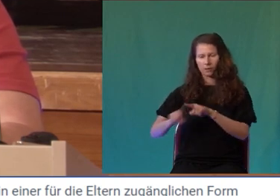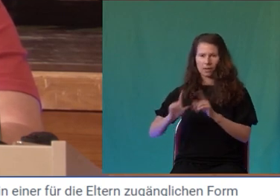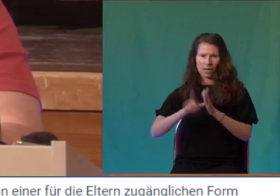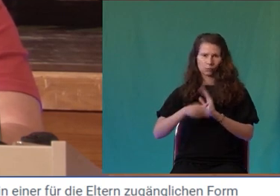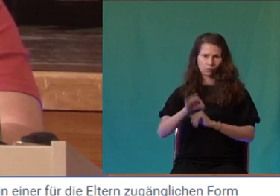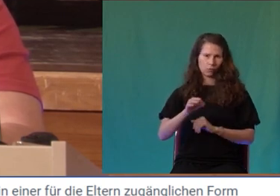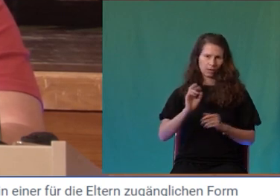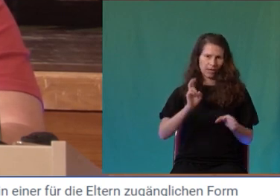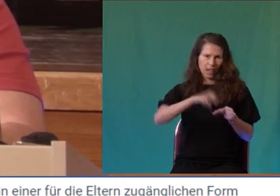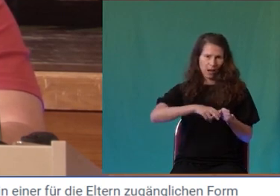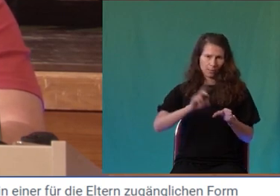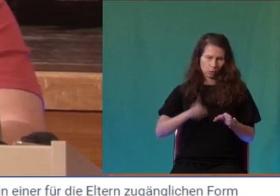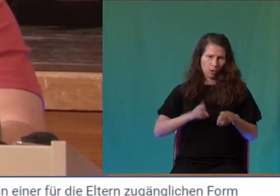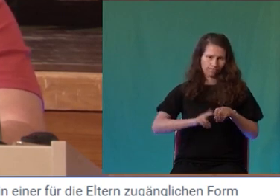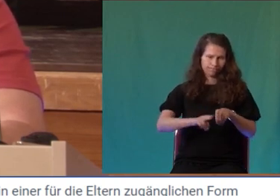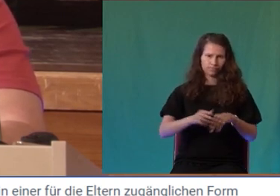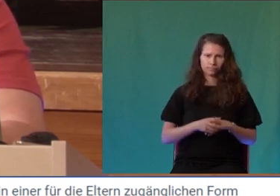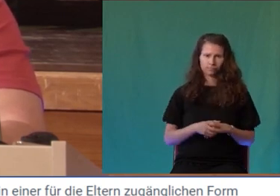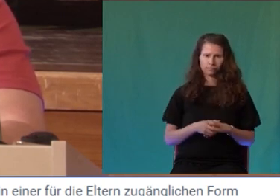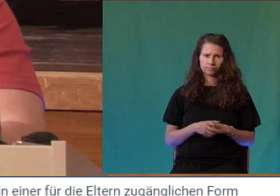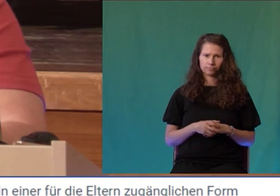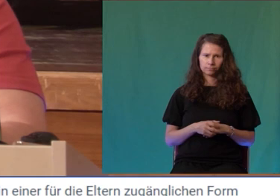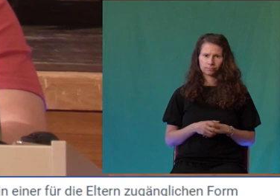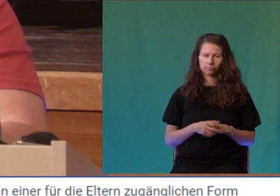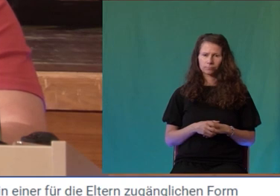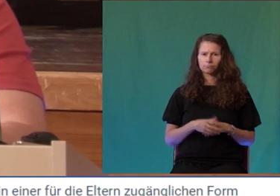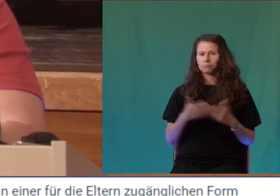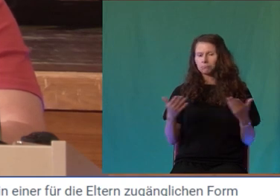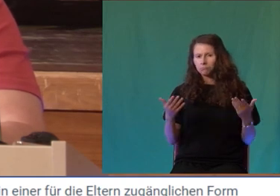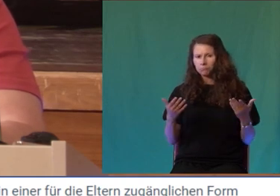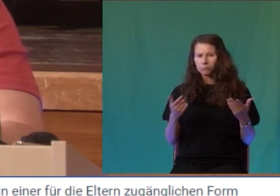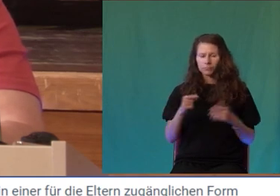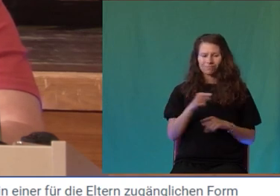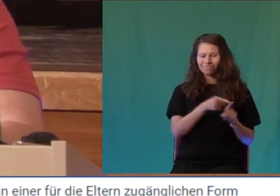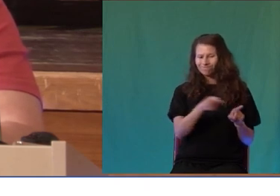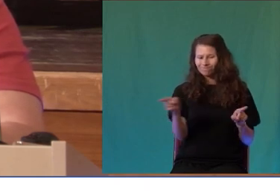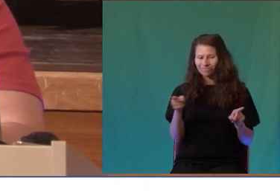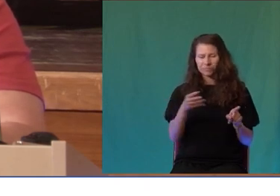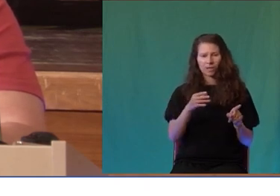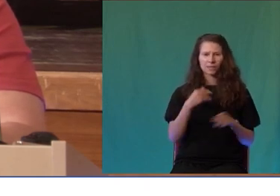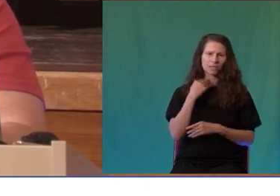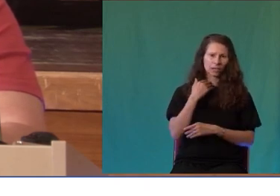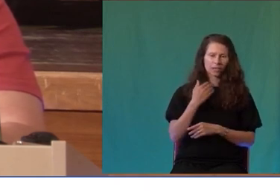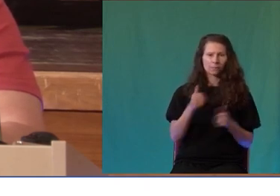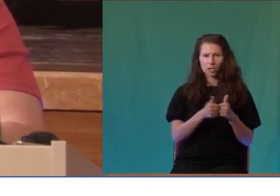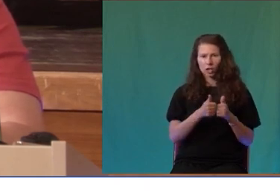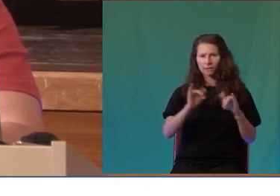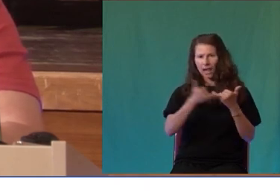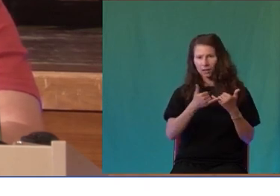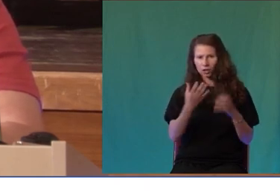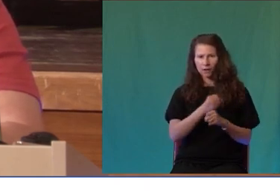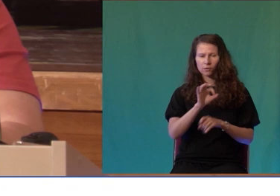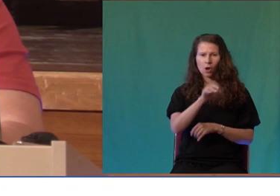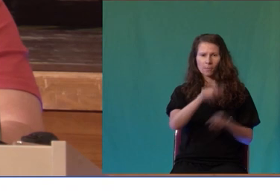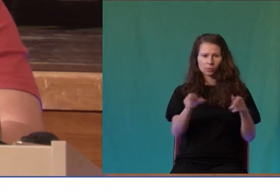Teilhabe um die bestehenden Lücken in Bezug auf das Wissen um Sexualität Partnerschaft in Elternschaft von Menschen mit Behinderung